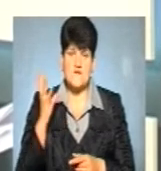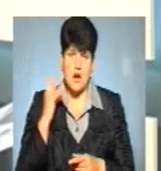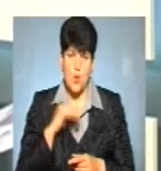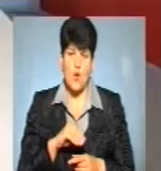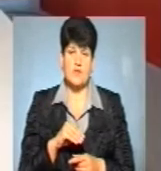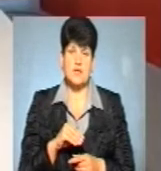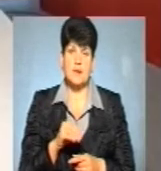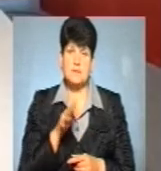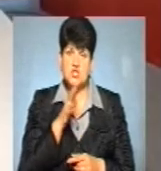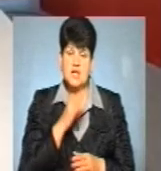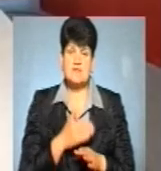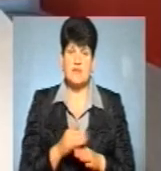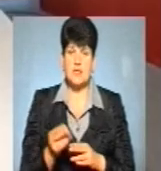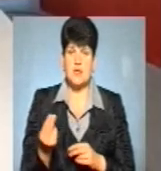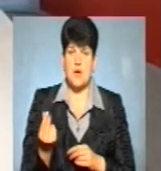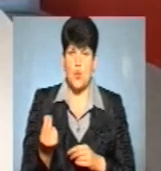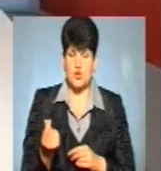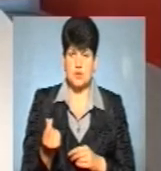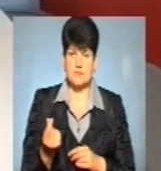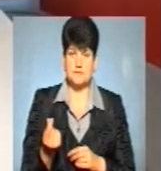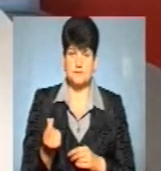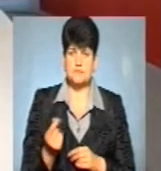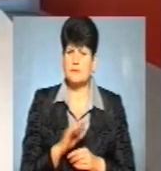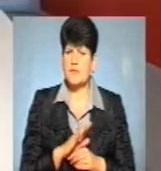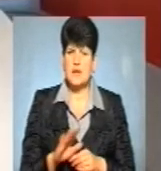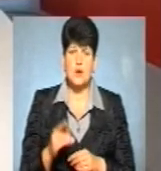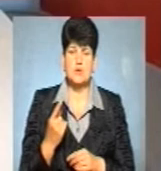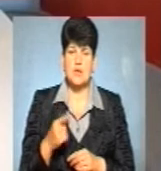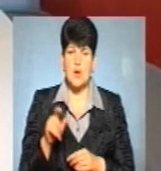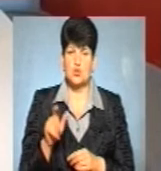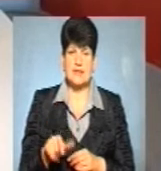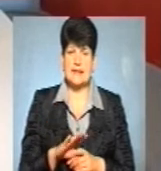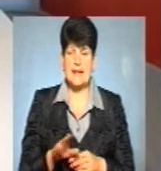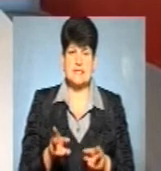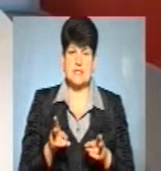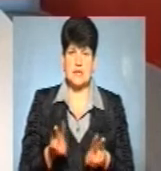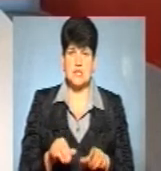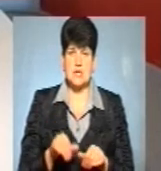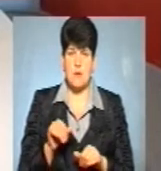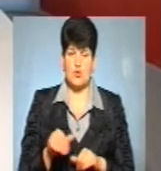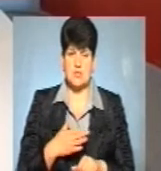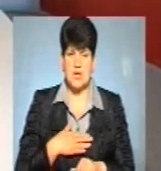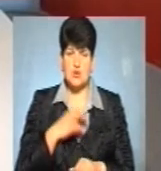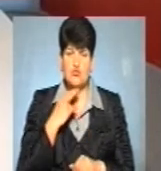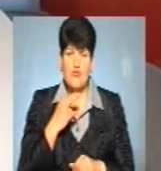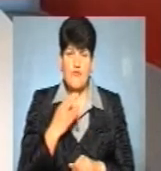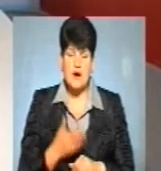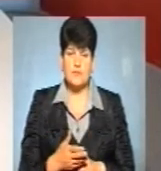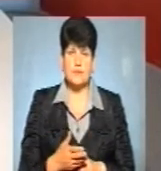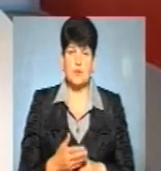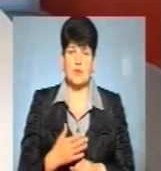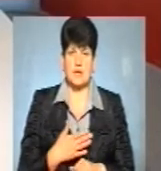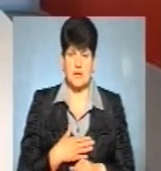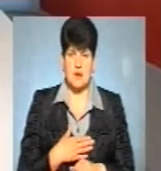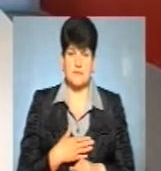час виділення коштів. І ні одна людина не залишиться поза нашою увагою. Зрештою, я